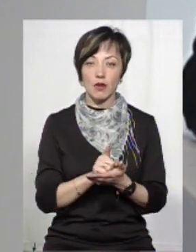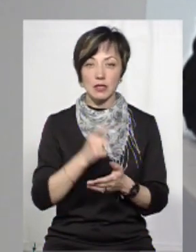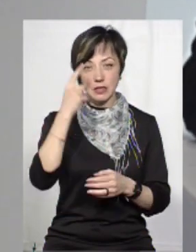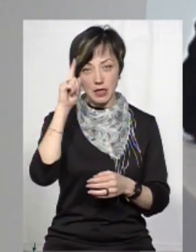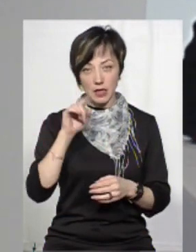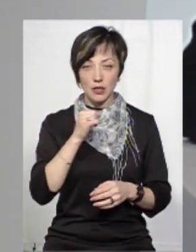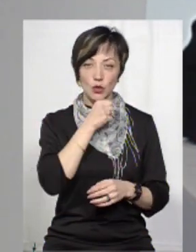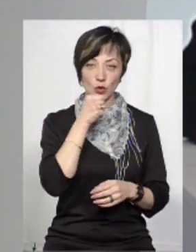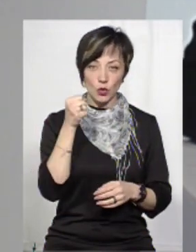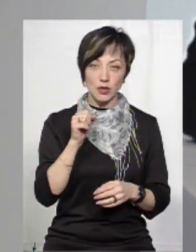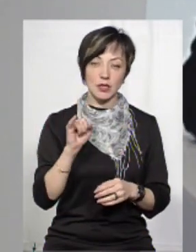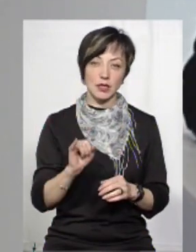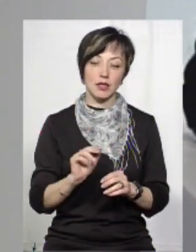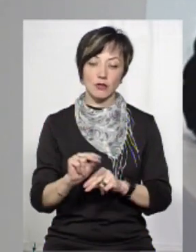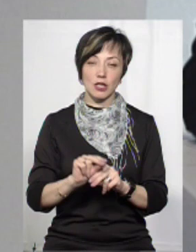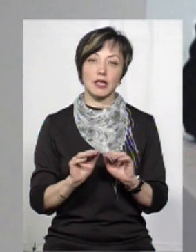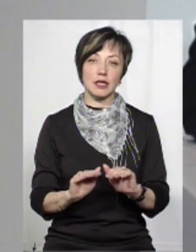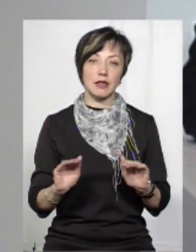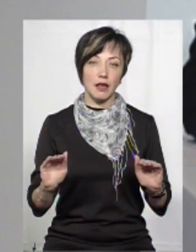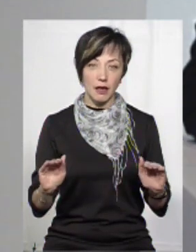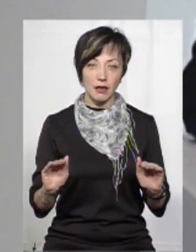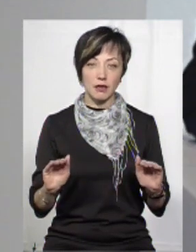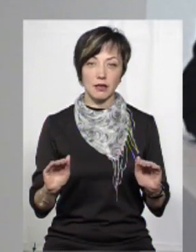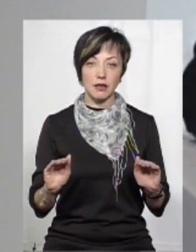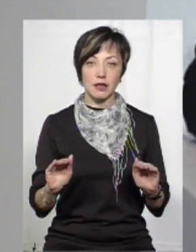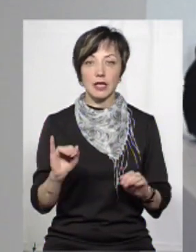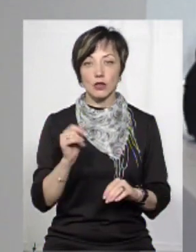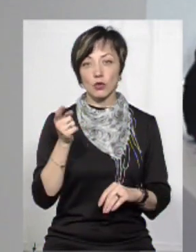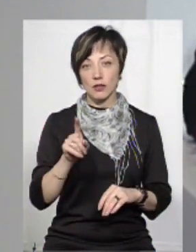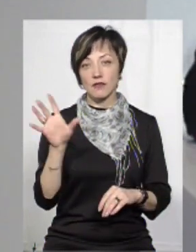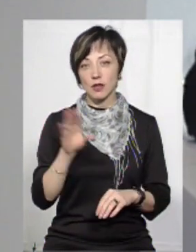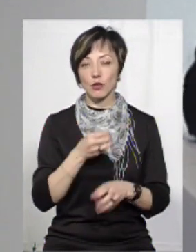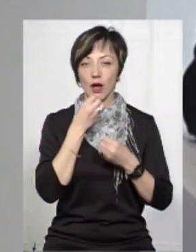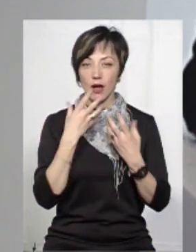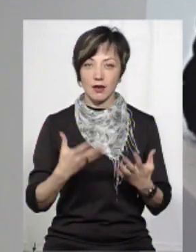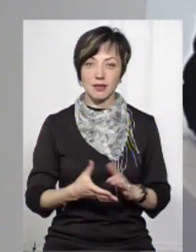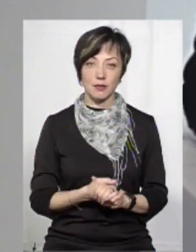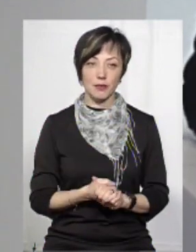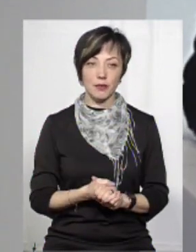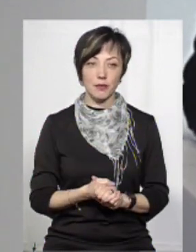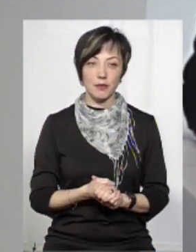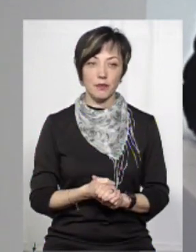повинні знати і дорослі, і навчати дітей. І тоді все буде гаразд.